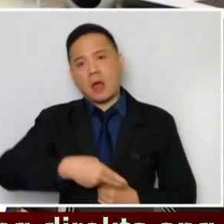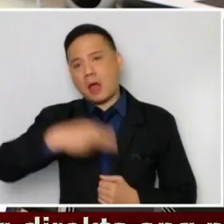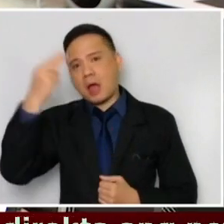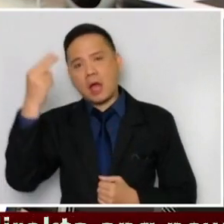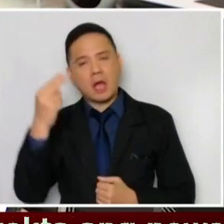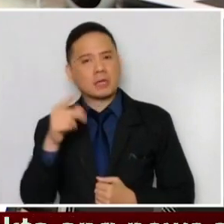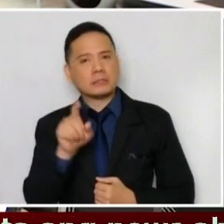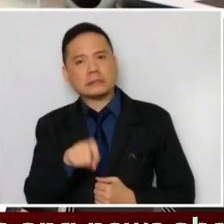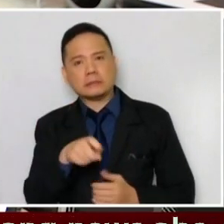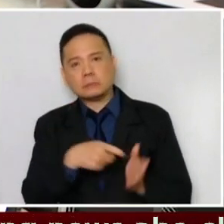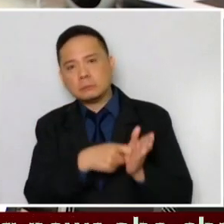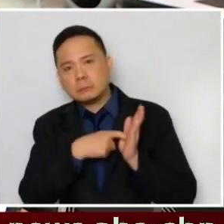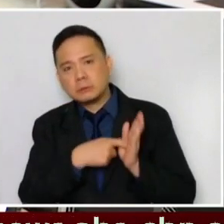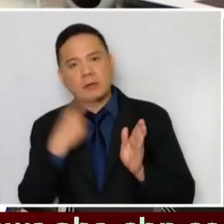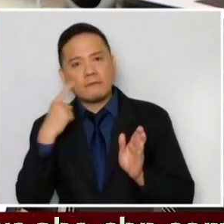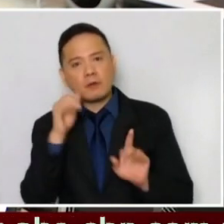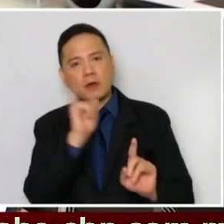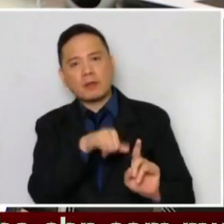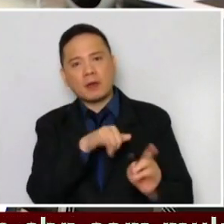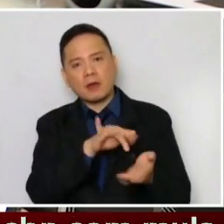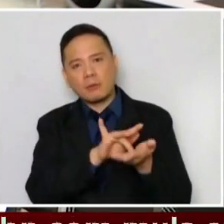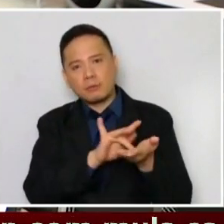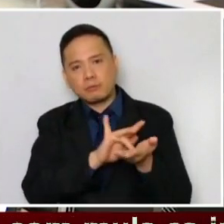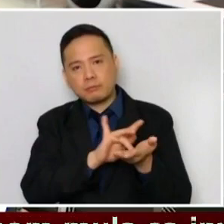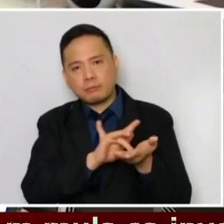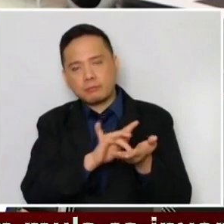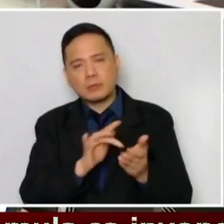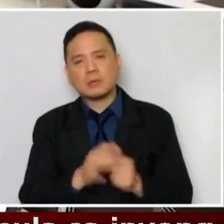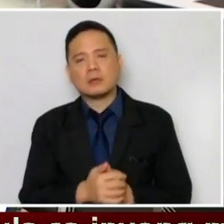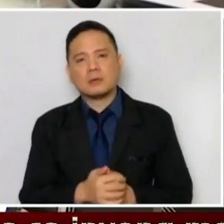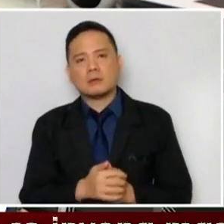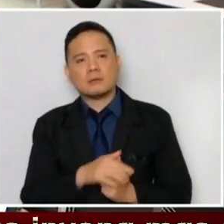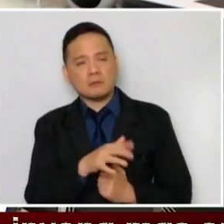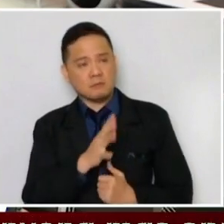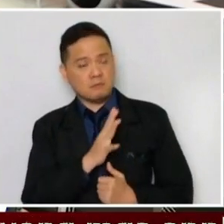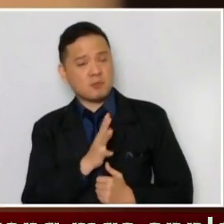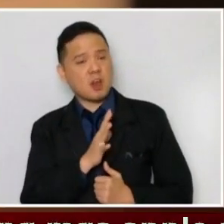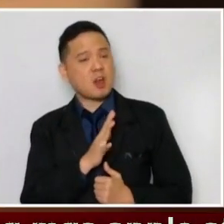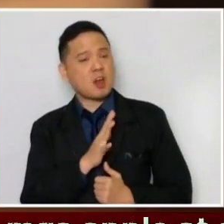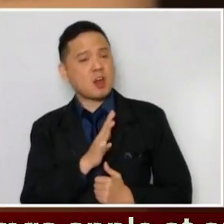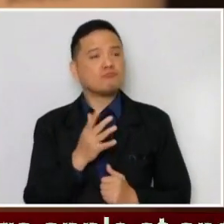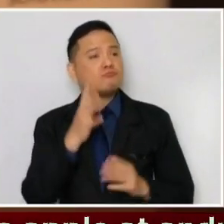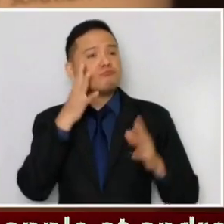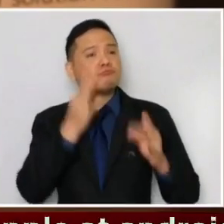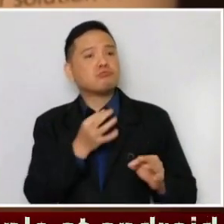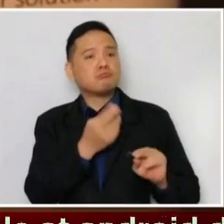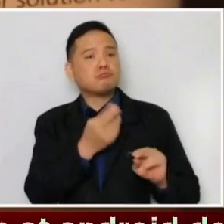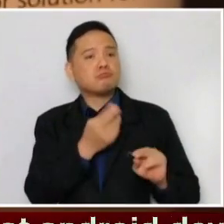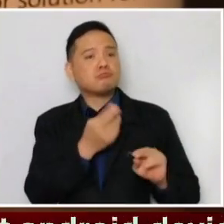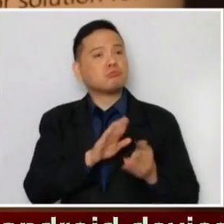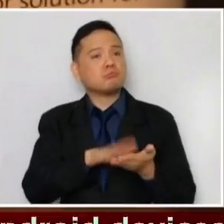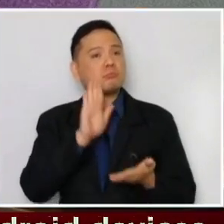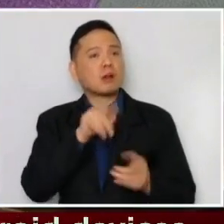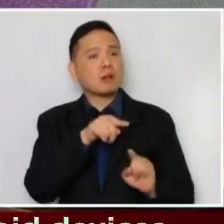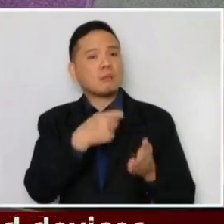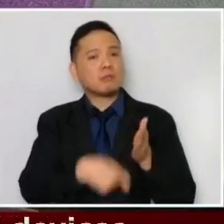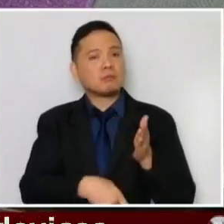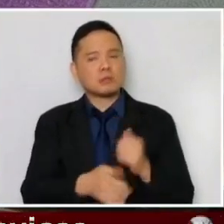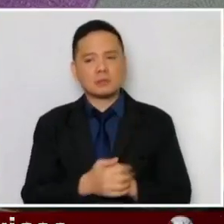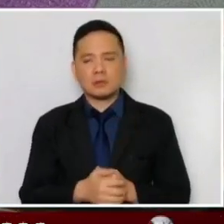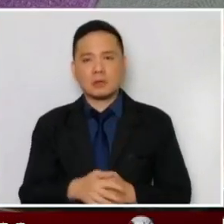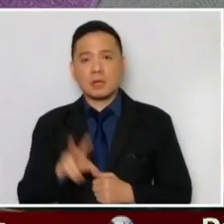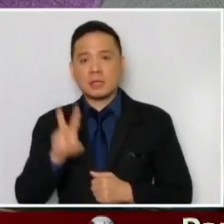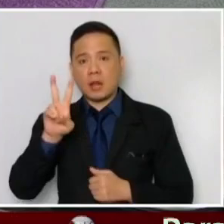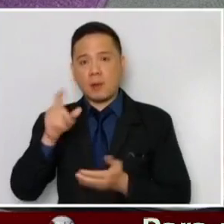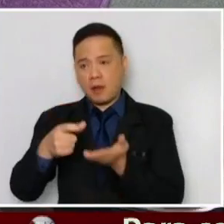ng gamot na to na kaya niyang magpresyo ng mahal. Dalawang vial ang nakuha sa suspect. Tumanggi